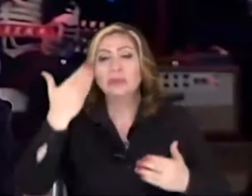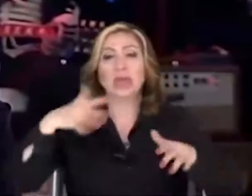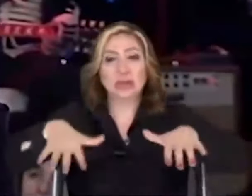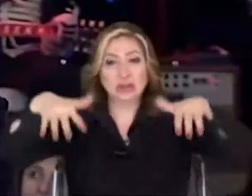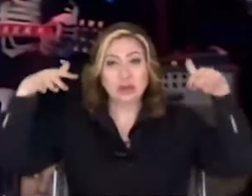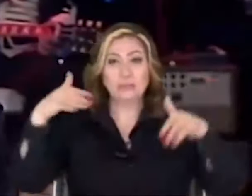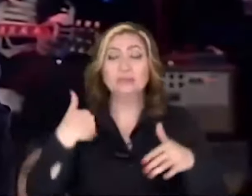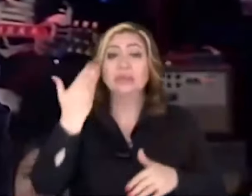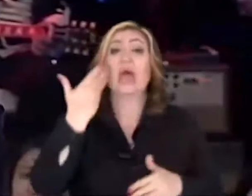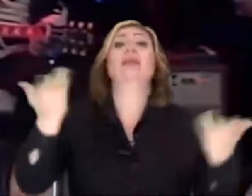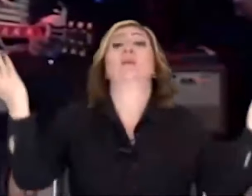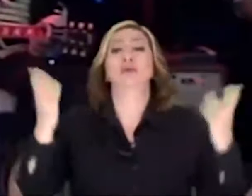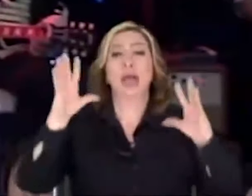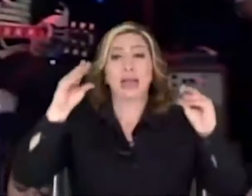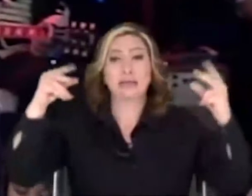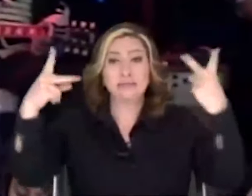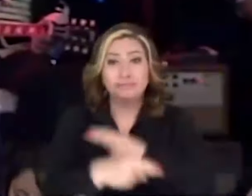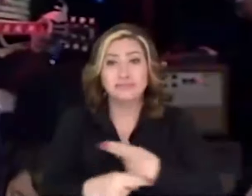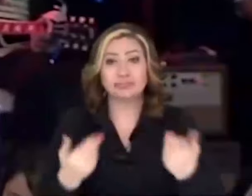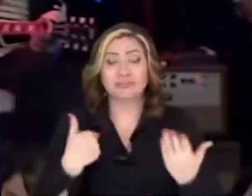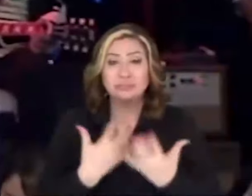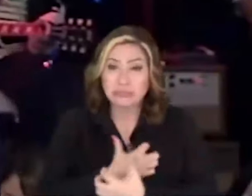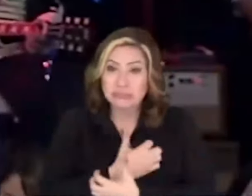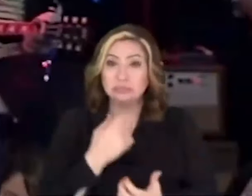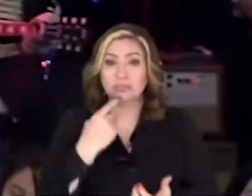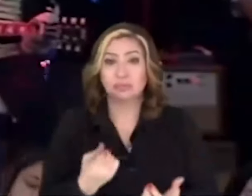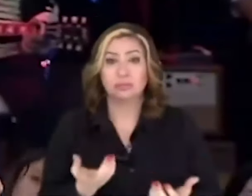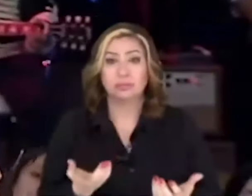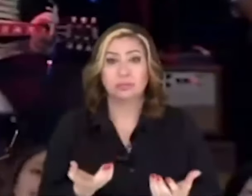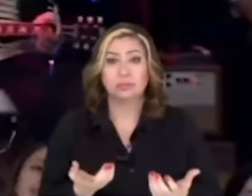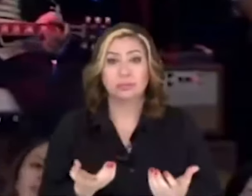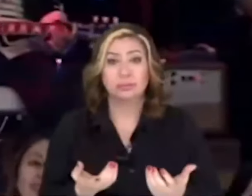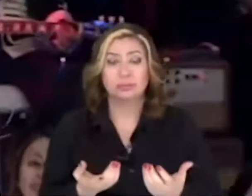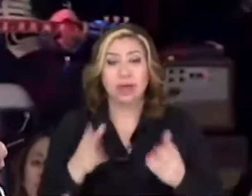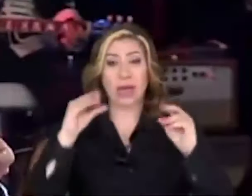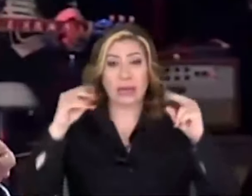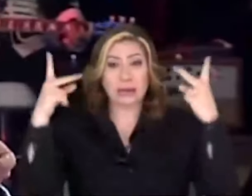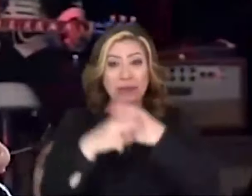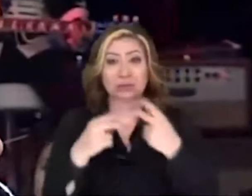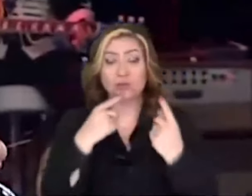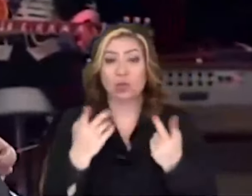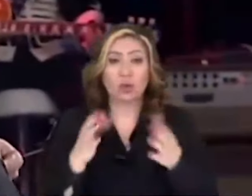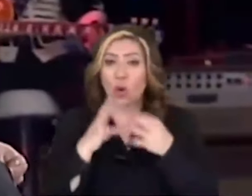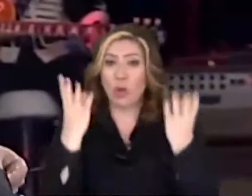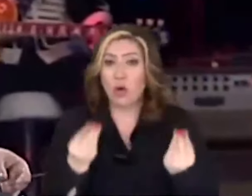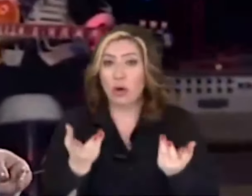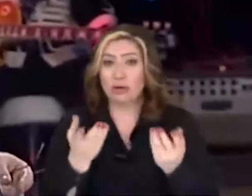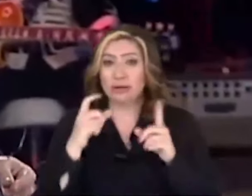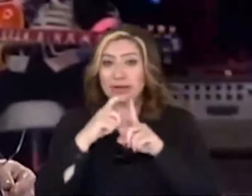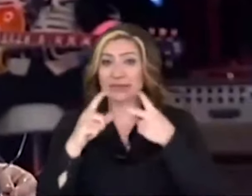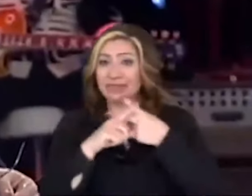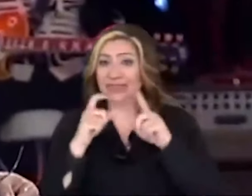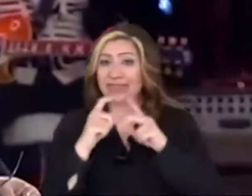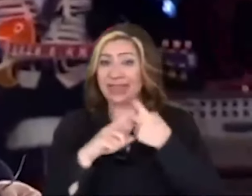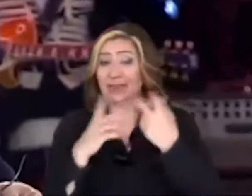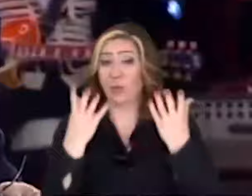seyircilerim diyor ki şimdi diyor Dada'nın başından beri şey yaptı diyor. Elektrik gitti diyor. Ne oluyor? Dada'ya ne